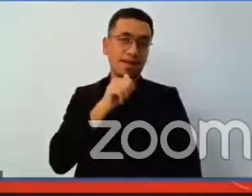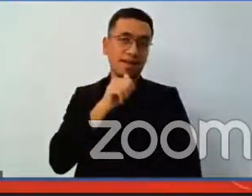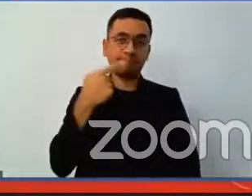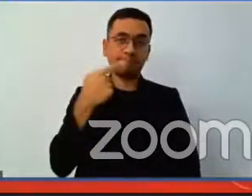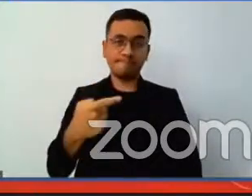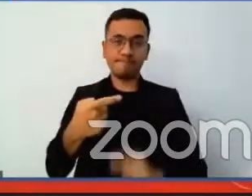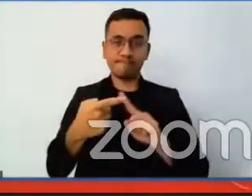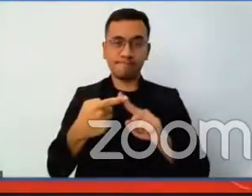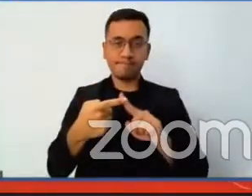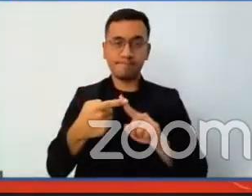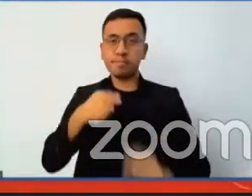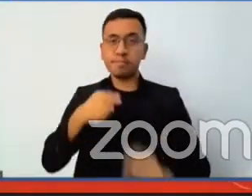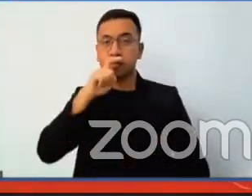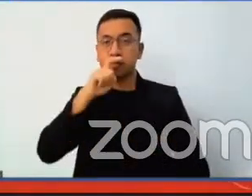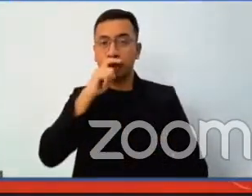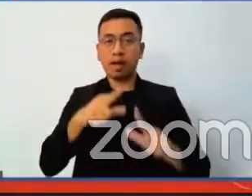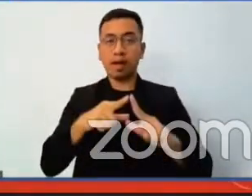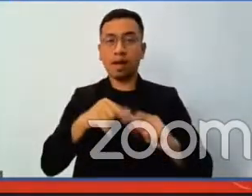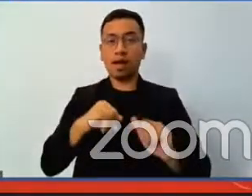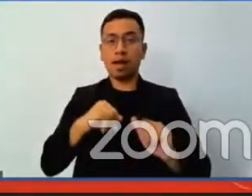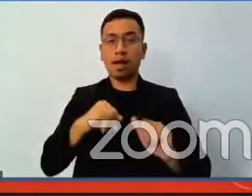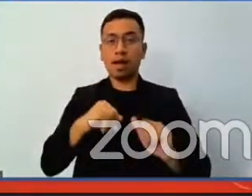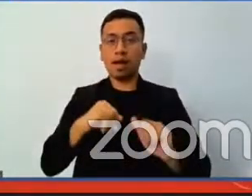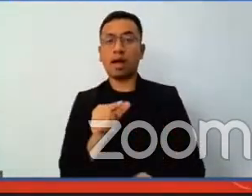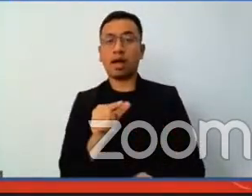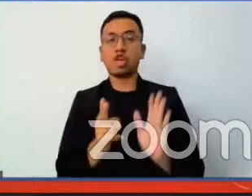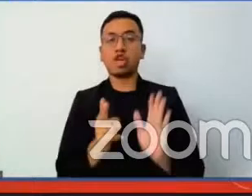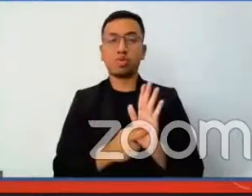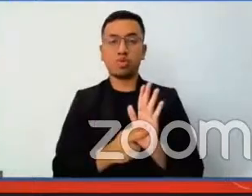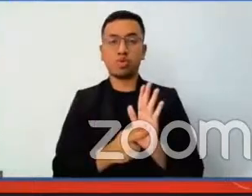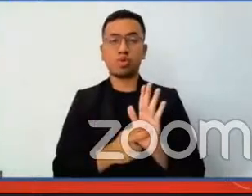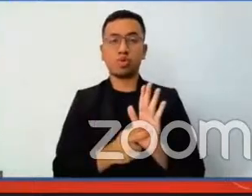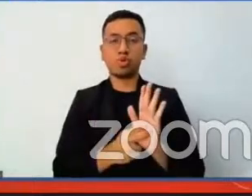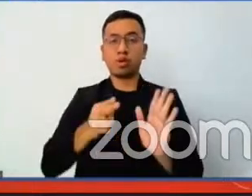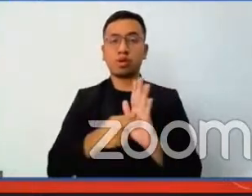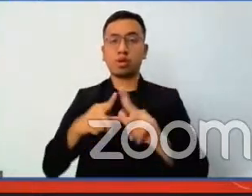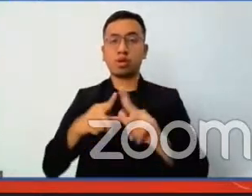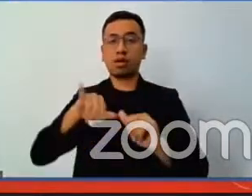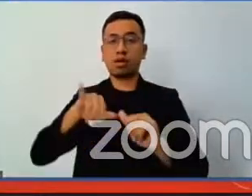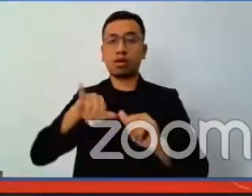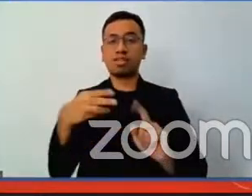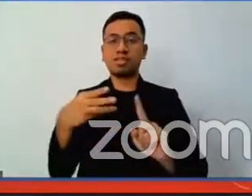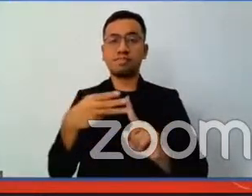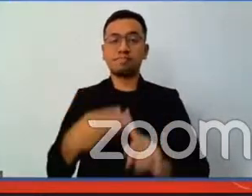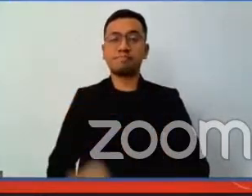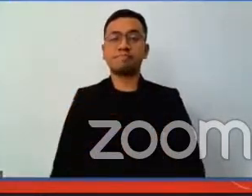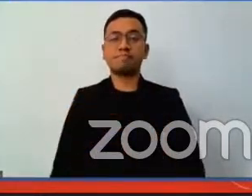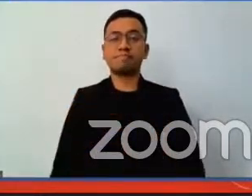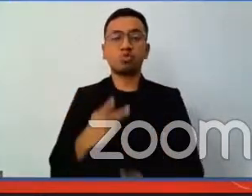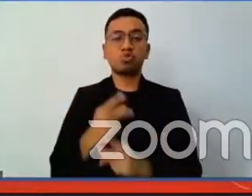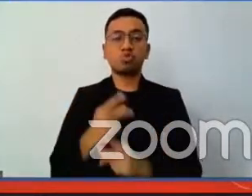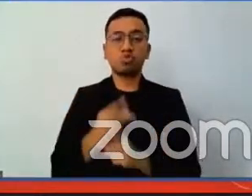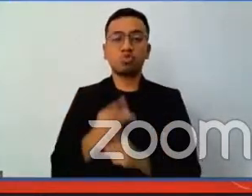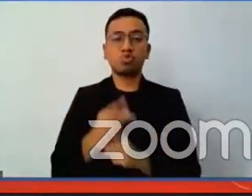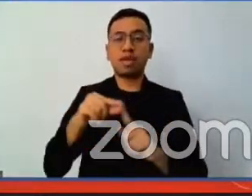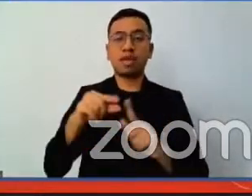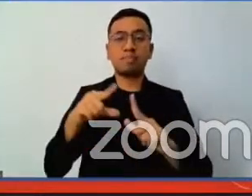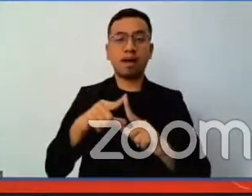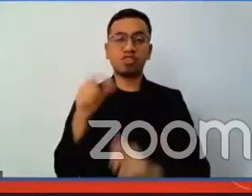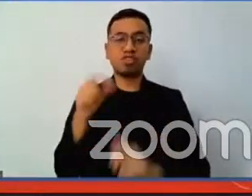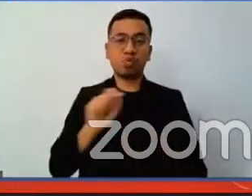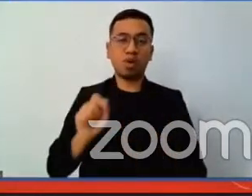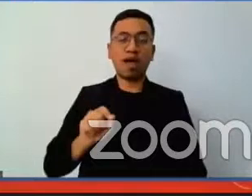pertama Bapak Ainun Najib Al-Fatih MED. Beliau adalah Guru IPA Sekolah Lentera Kasih